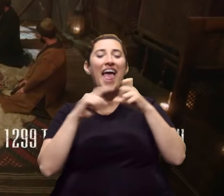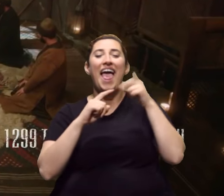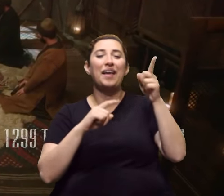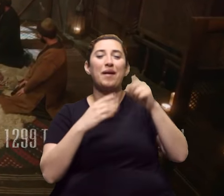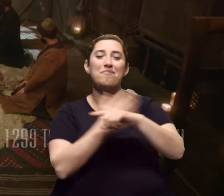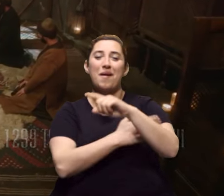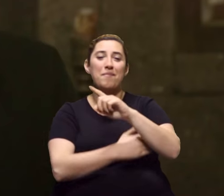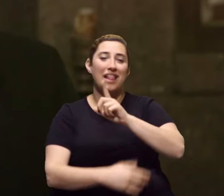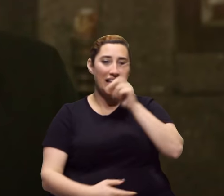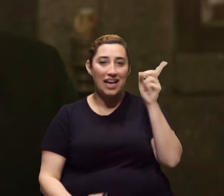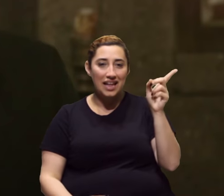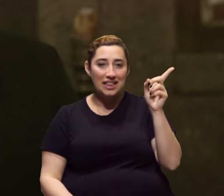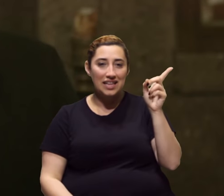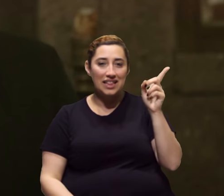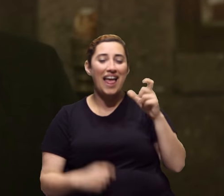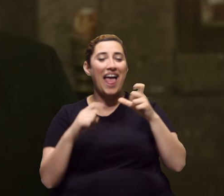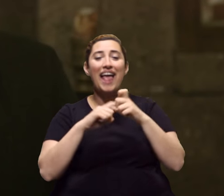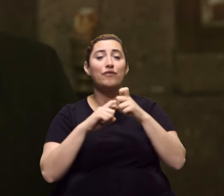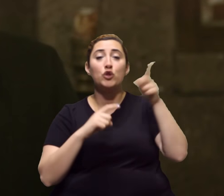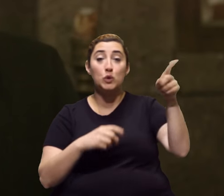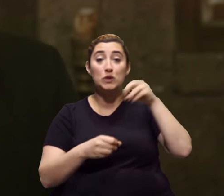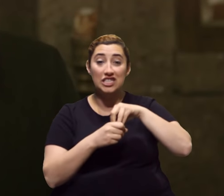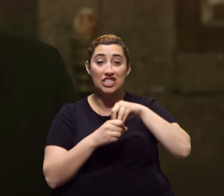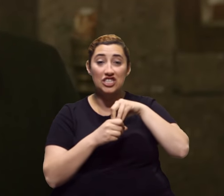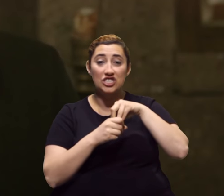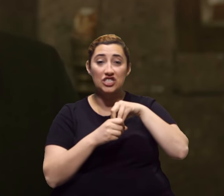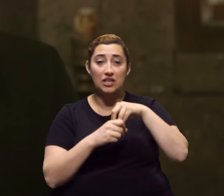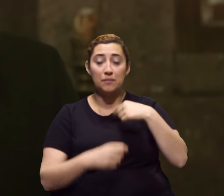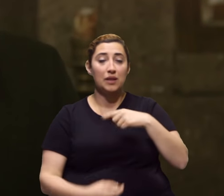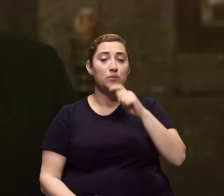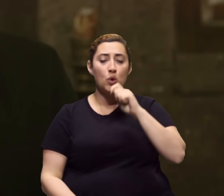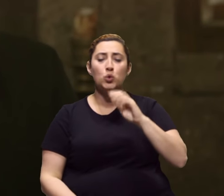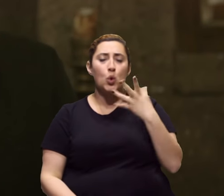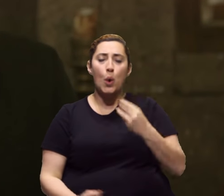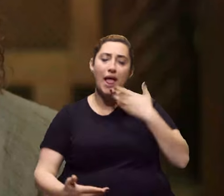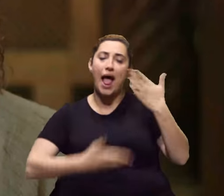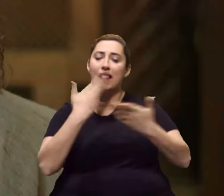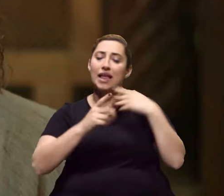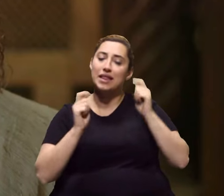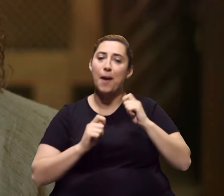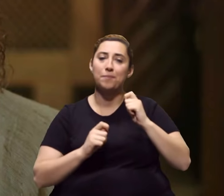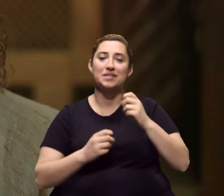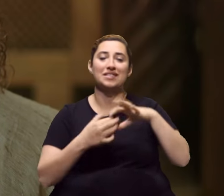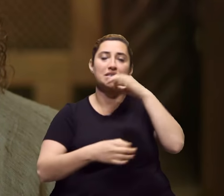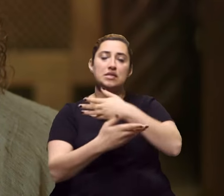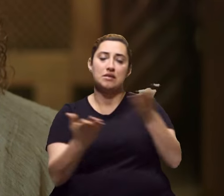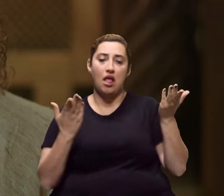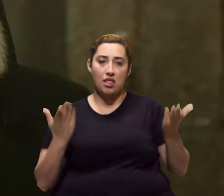Ekber diyarında, Endülüs'te sözümüzü anlatıveresin canlara.